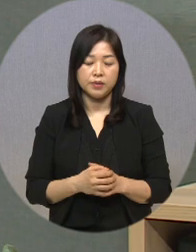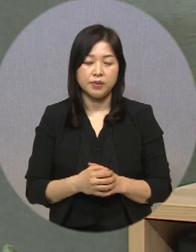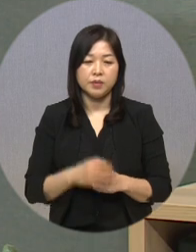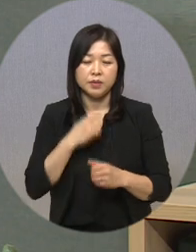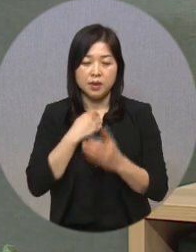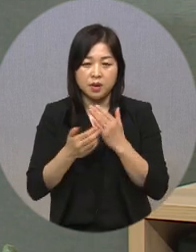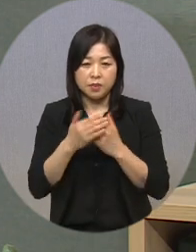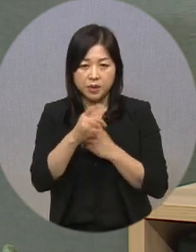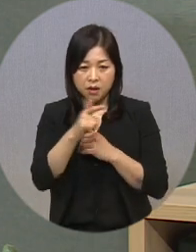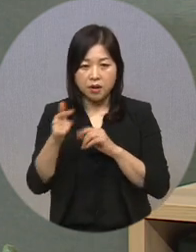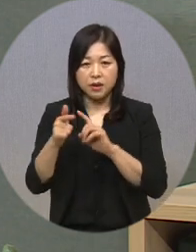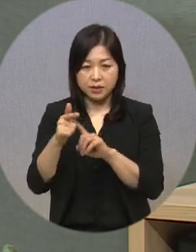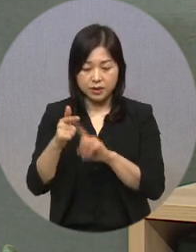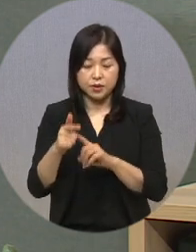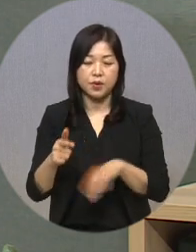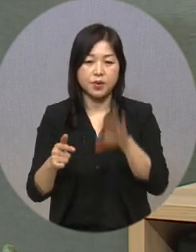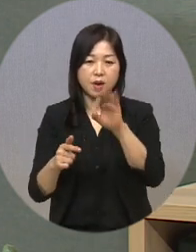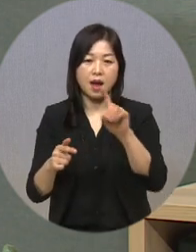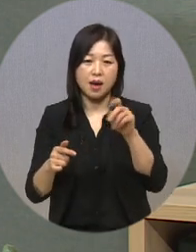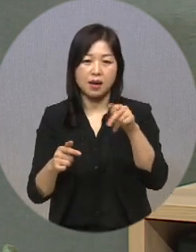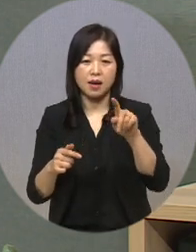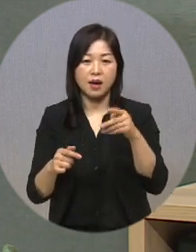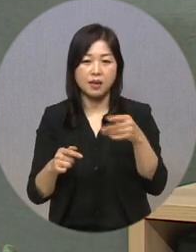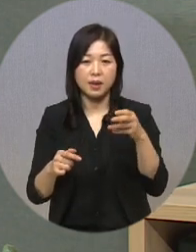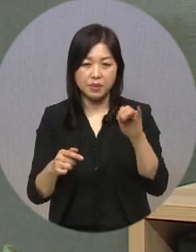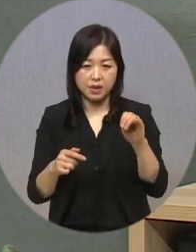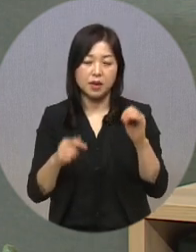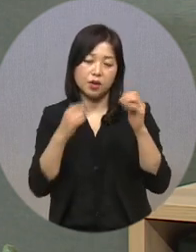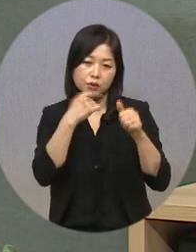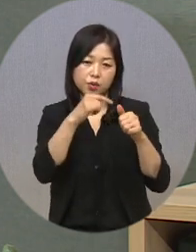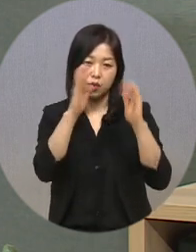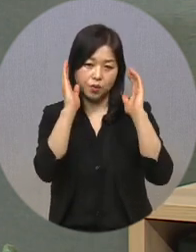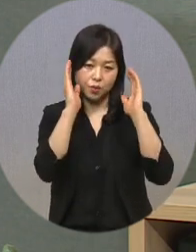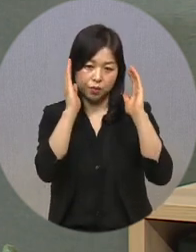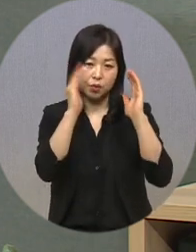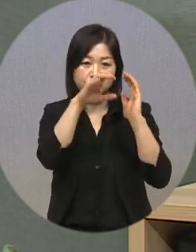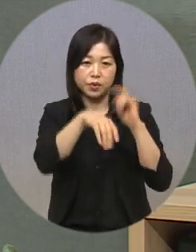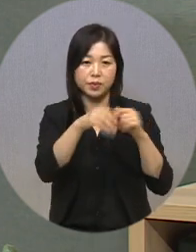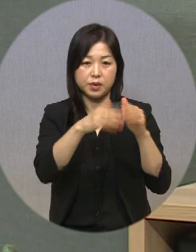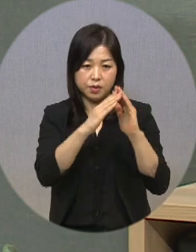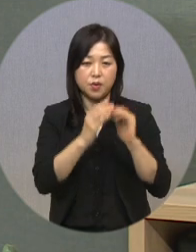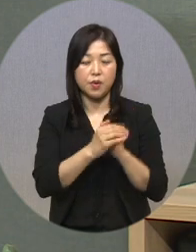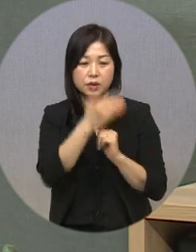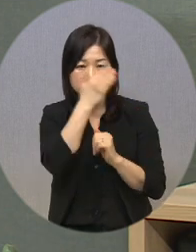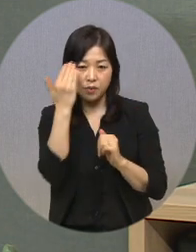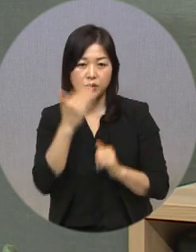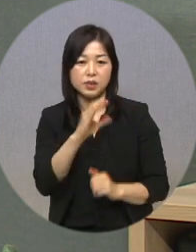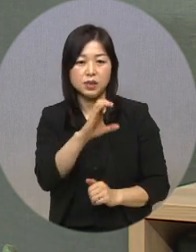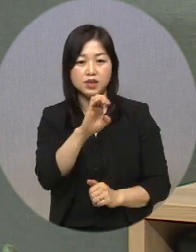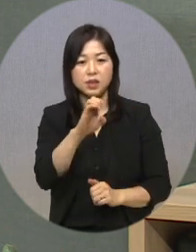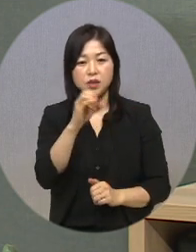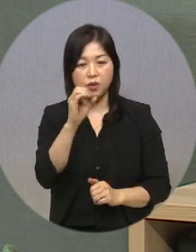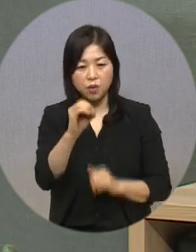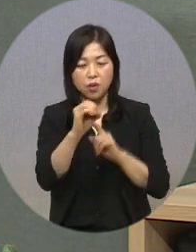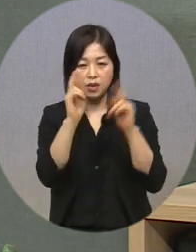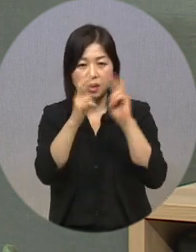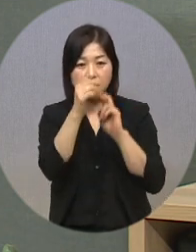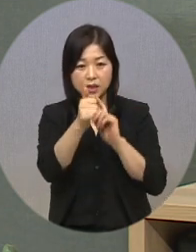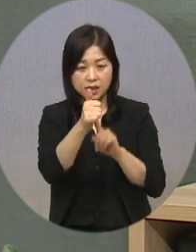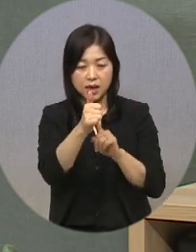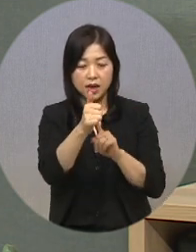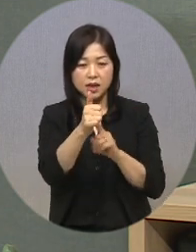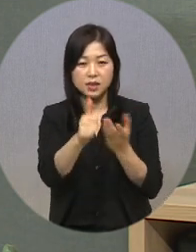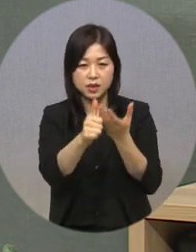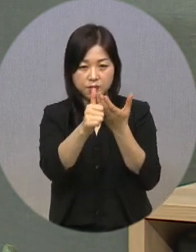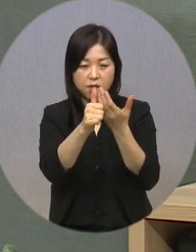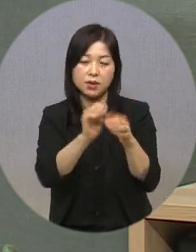경험을 토대로 해서 아카데미를 만드시고 또 우리 젊은이들의 CEO들의 미래를